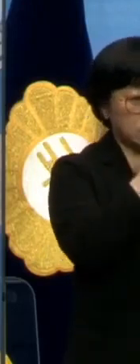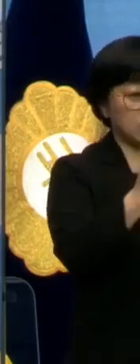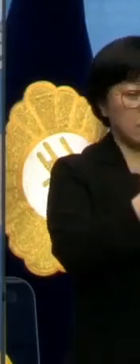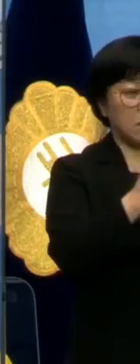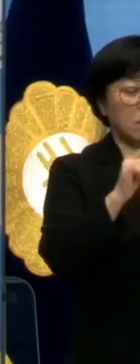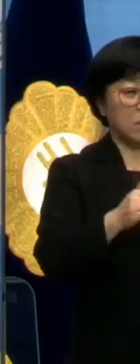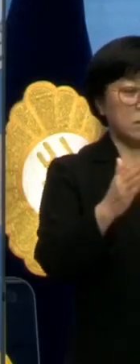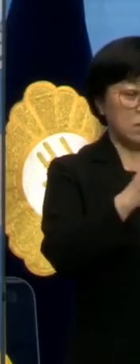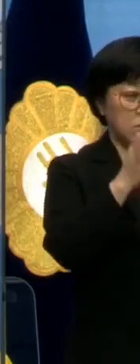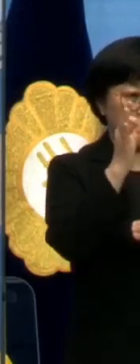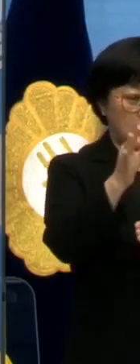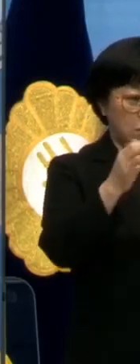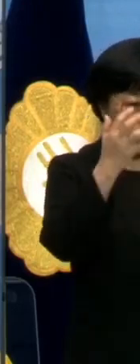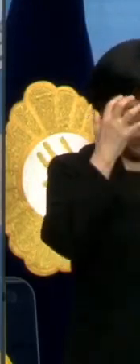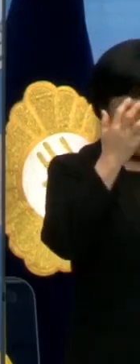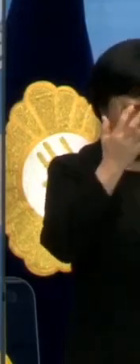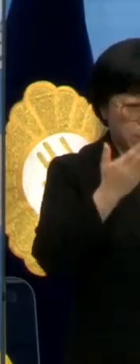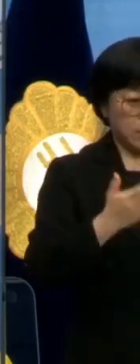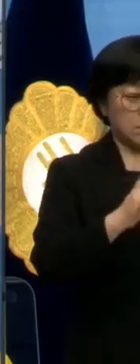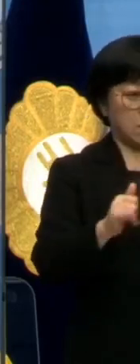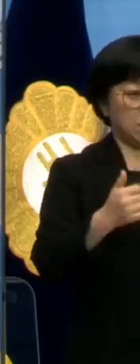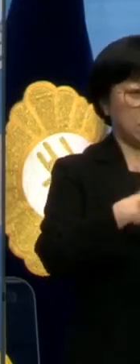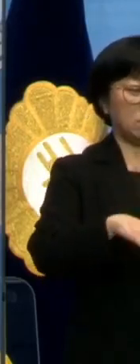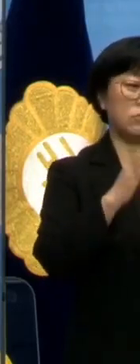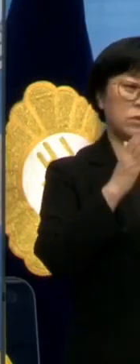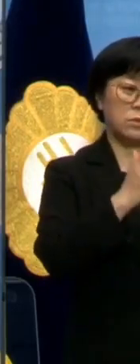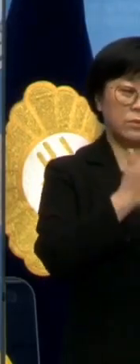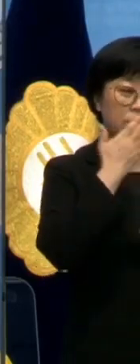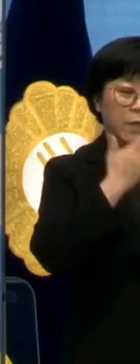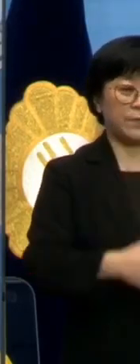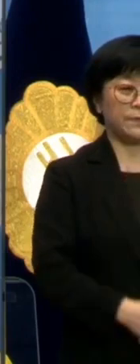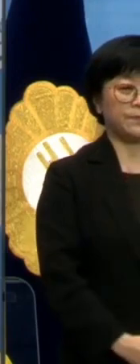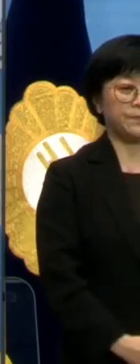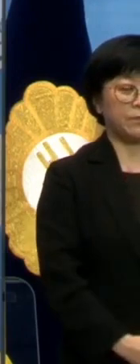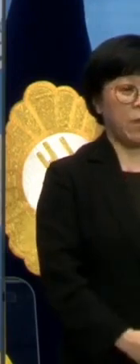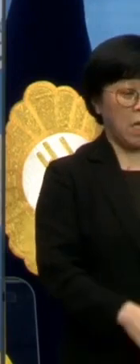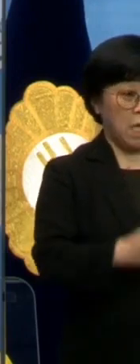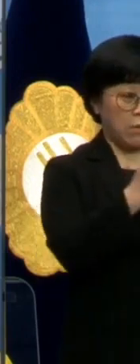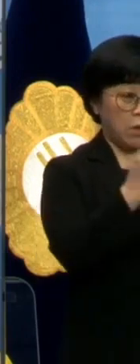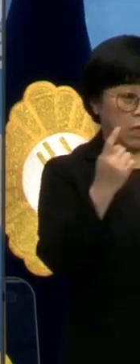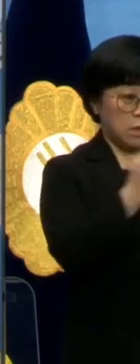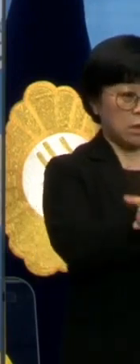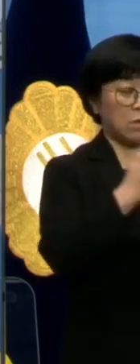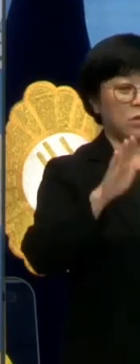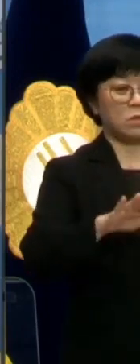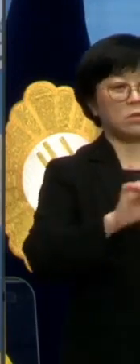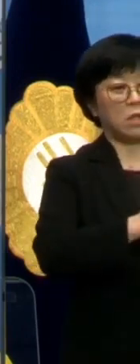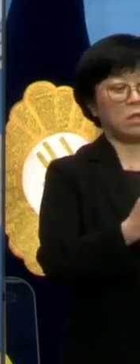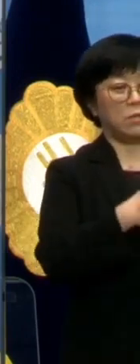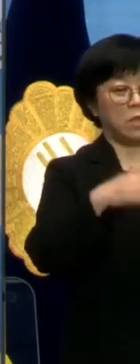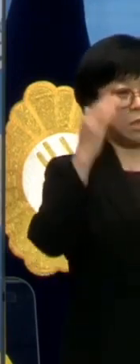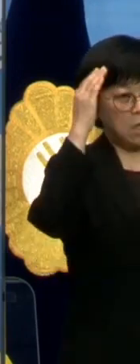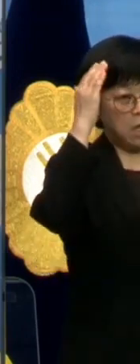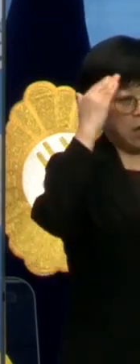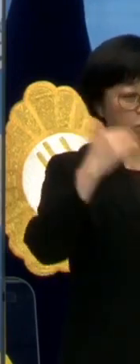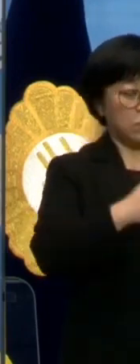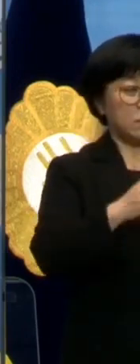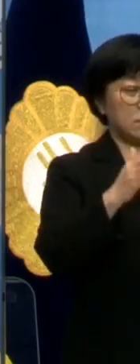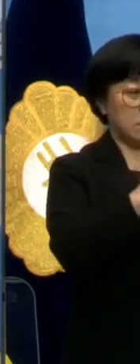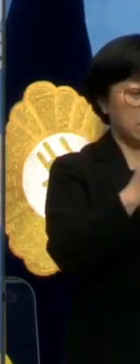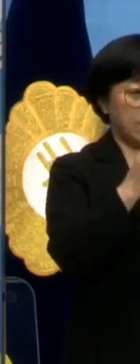주거비에 고통받는 사람들에게 버팀목이 될 것으로 기대합니다. 이 개정안이 현실화되면 우리나라